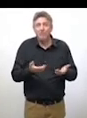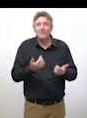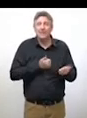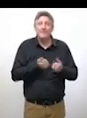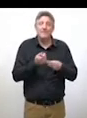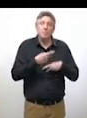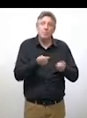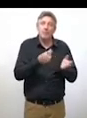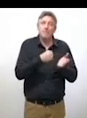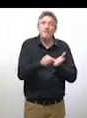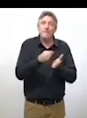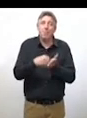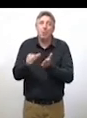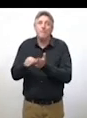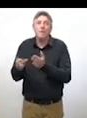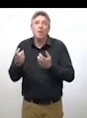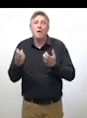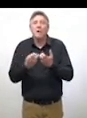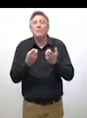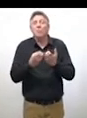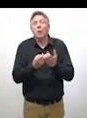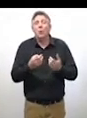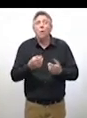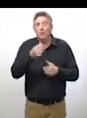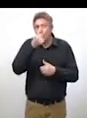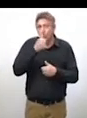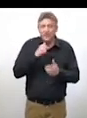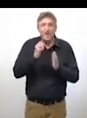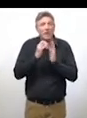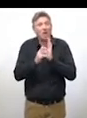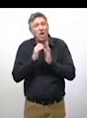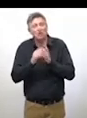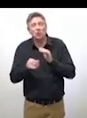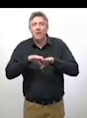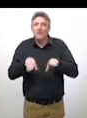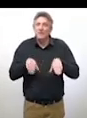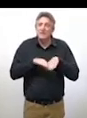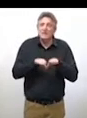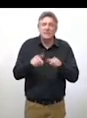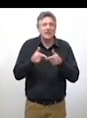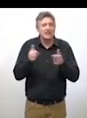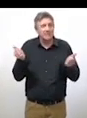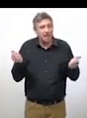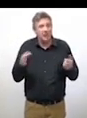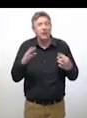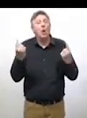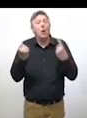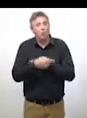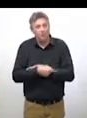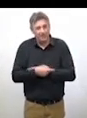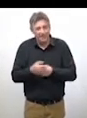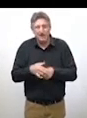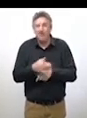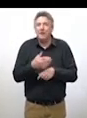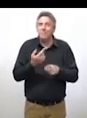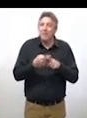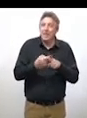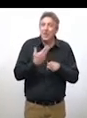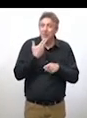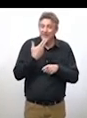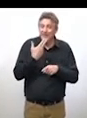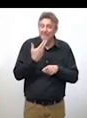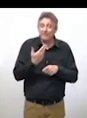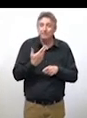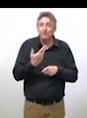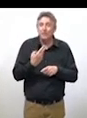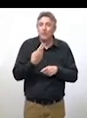publics, je donne quelques exemples, le musée, la crèche, la piscine, etc. Et à l'inverse, qu'elle puisse également l'utiliser, alors évidemment